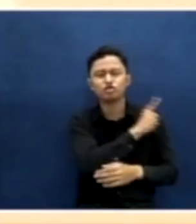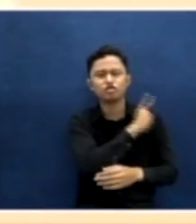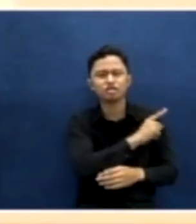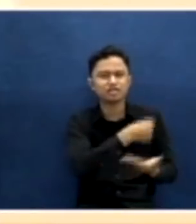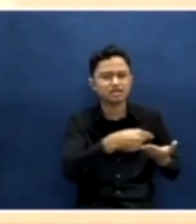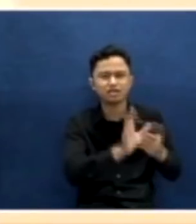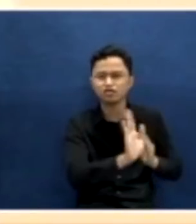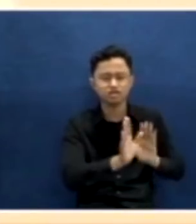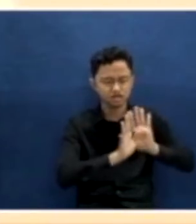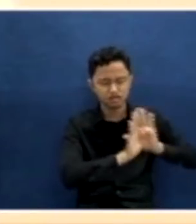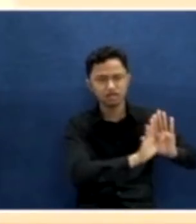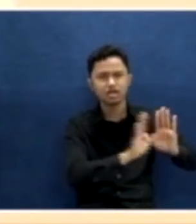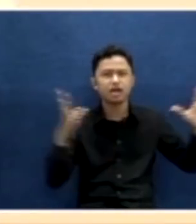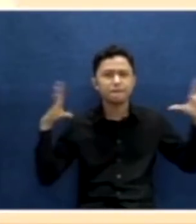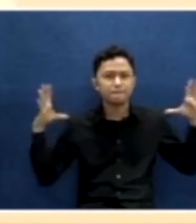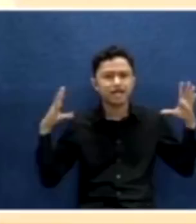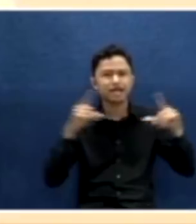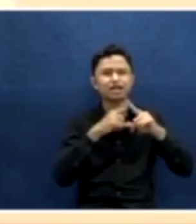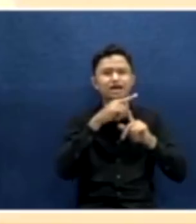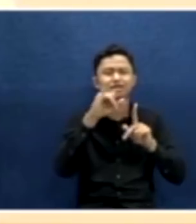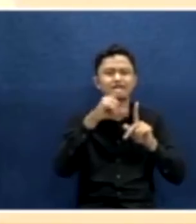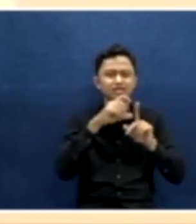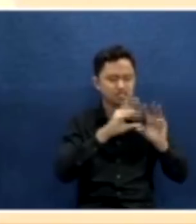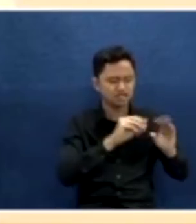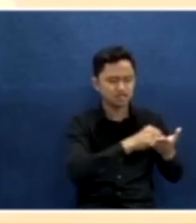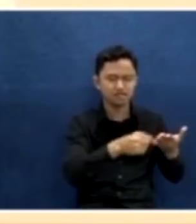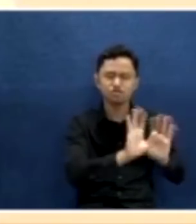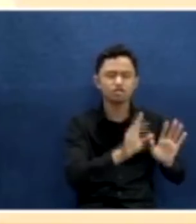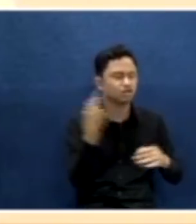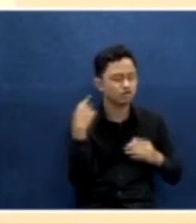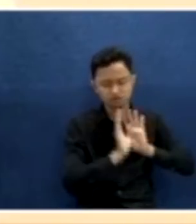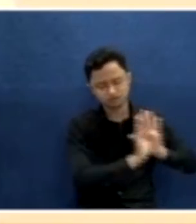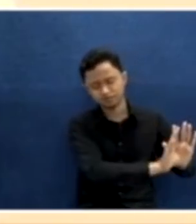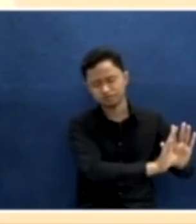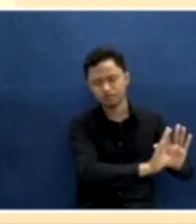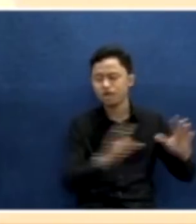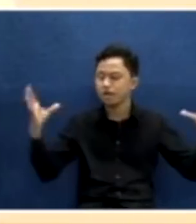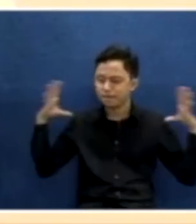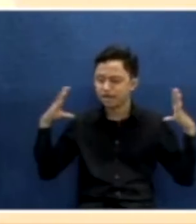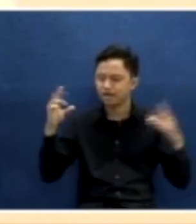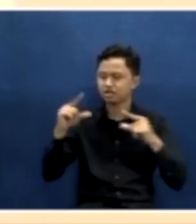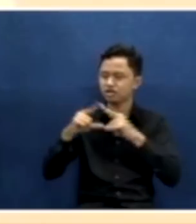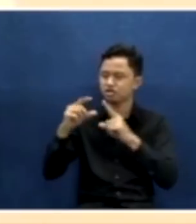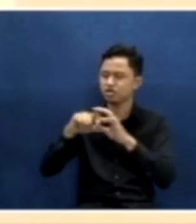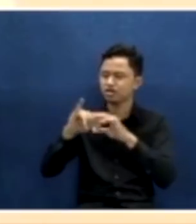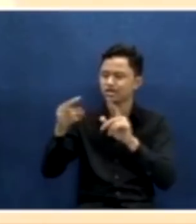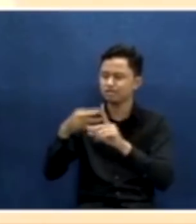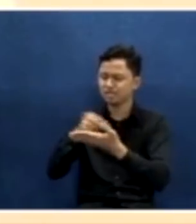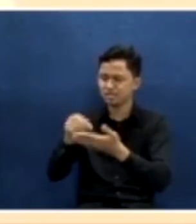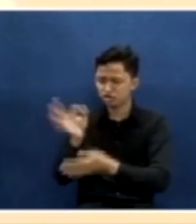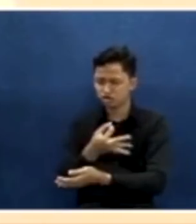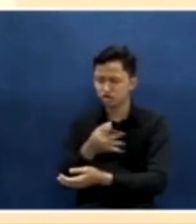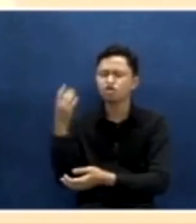jadikan malaikat adzab sibuk dengan keburukan kami dan kau jadikan malaikat Rokib tidak mengecat atau menjadi kebaikan hidup